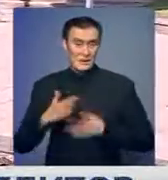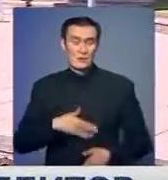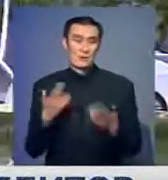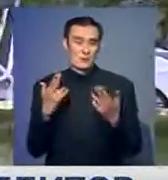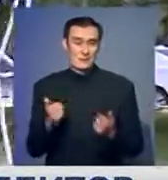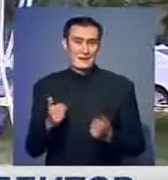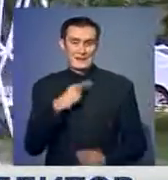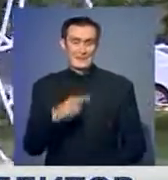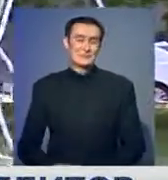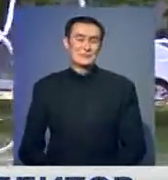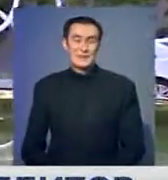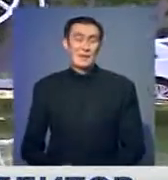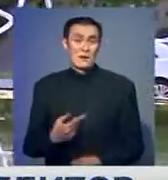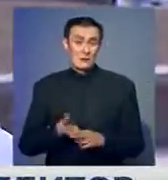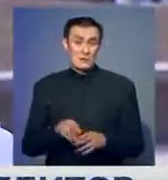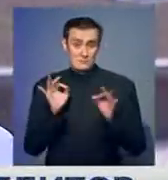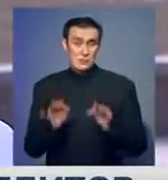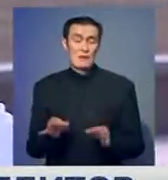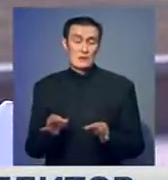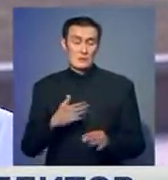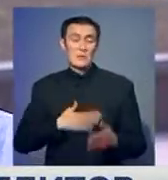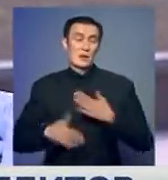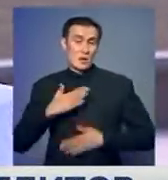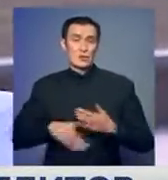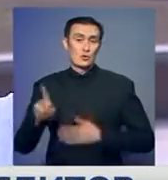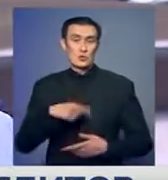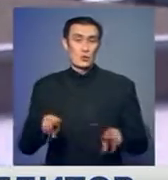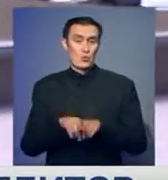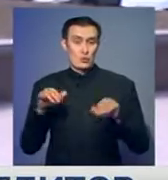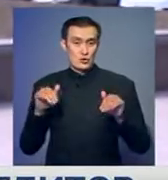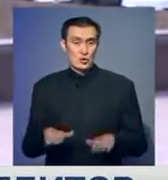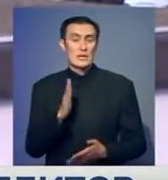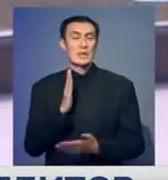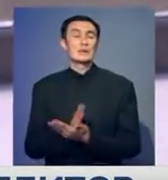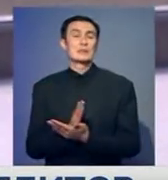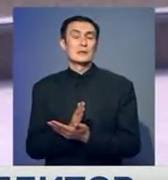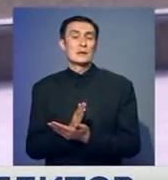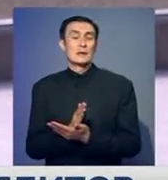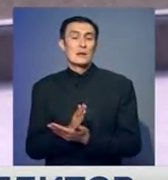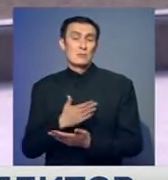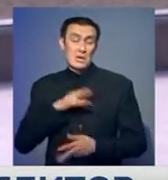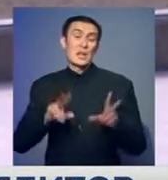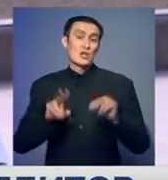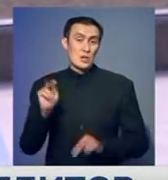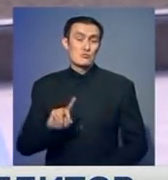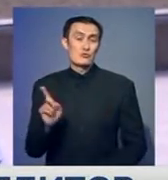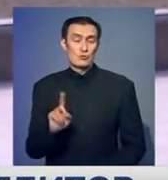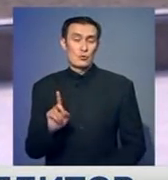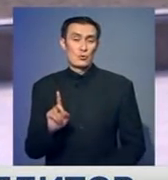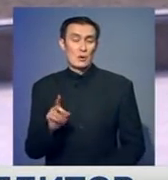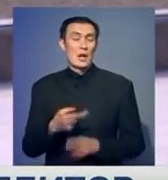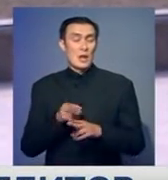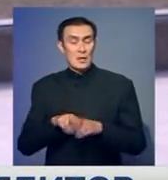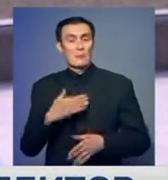Да, где? Ну, по сути, это правильно. Мы очень рады, что приняли такое решение. Вот. Ну, надеемся, что